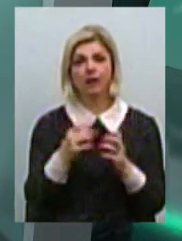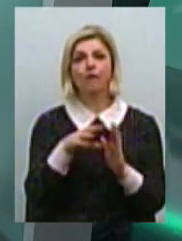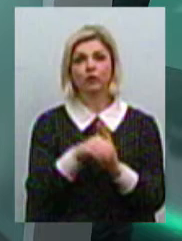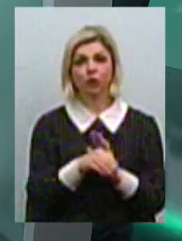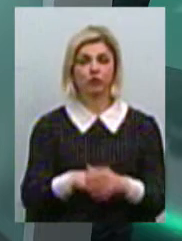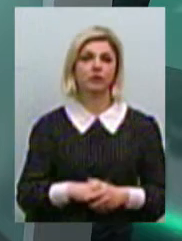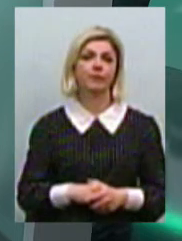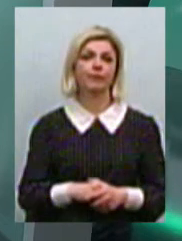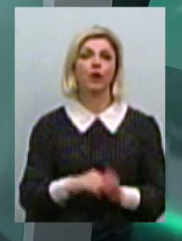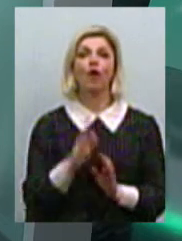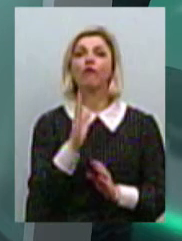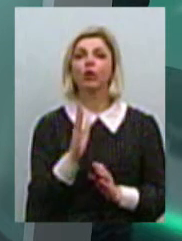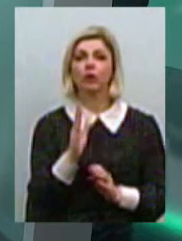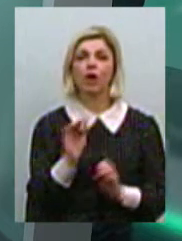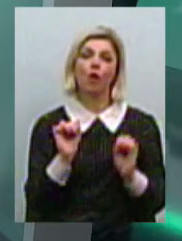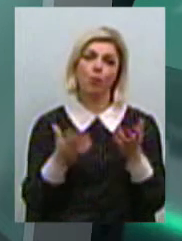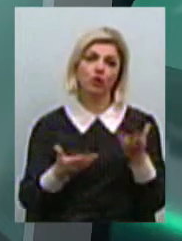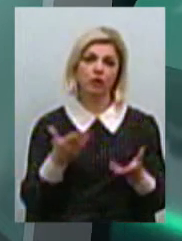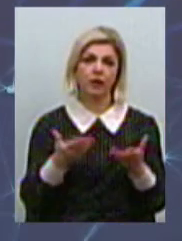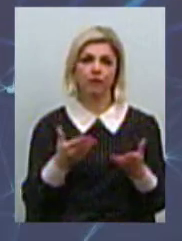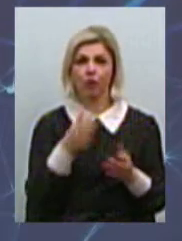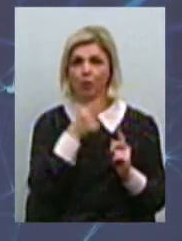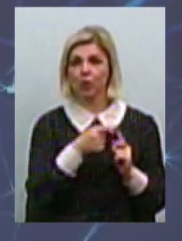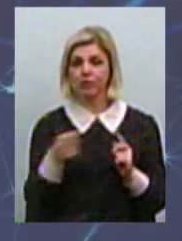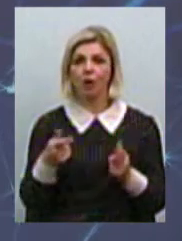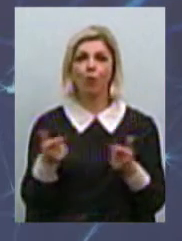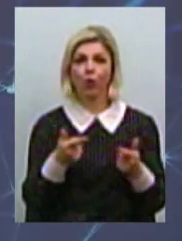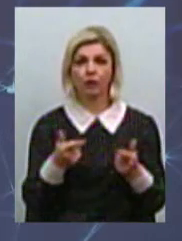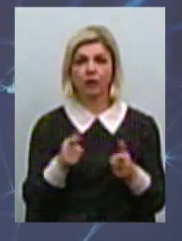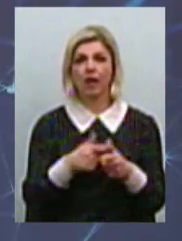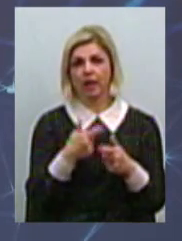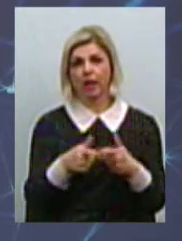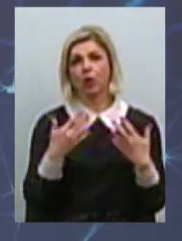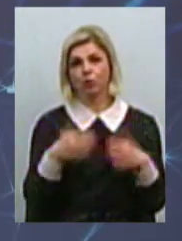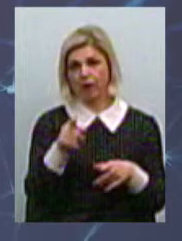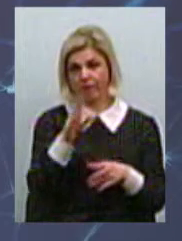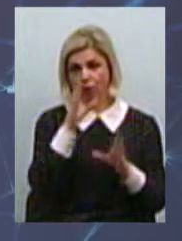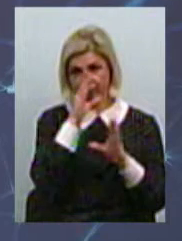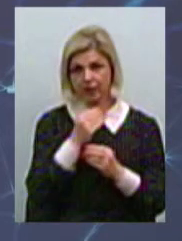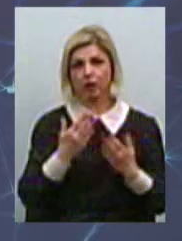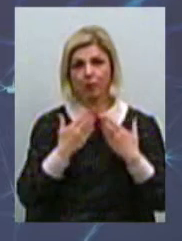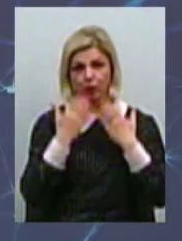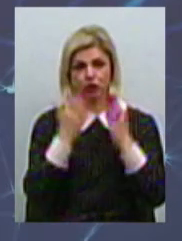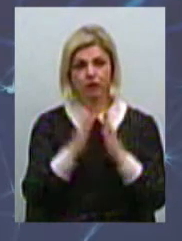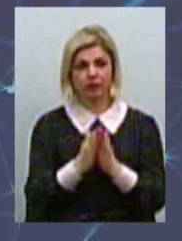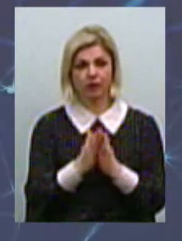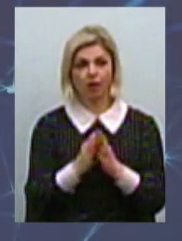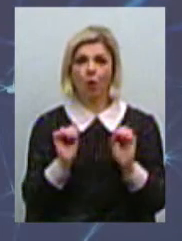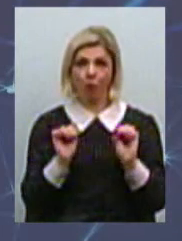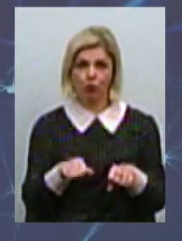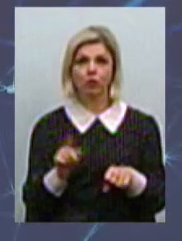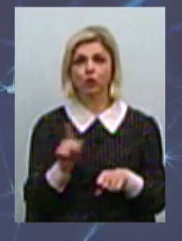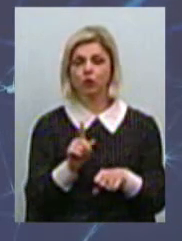Володимире, можливо, в процесі підготовки, можливо, вже встигли книгу прочитати. Можете